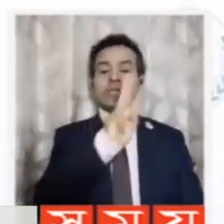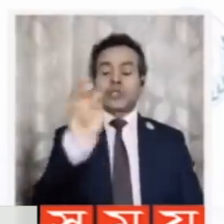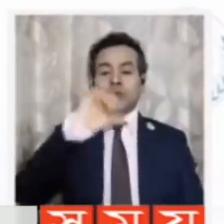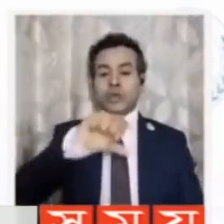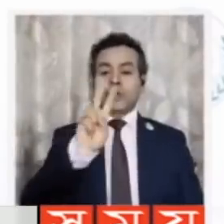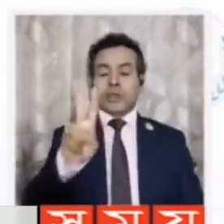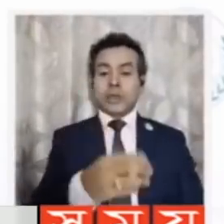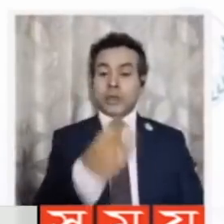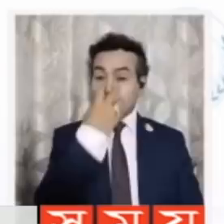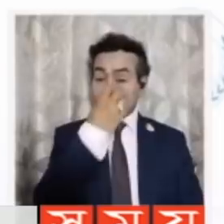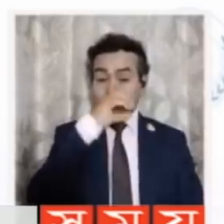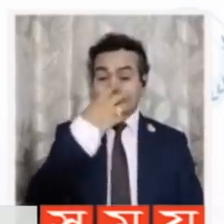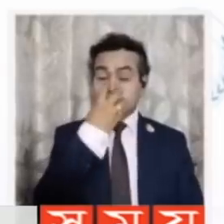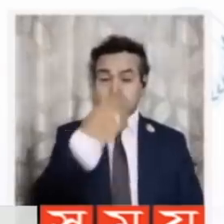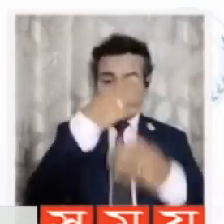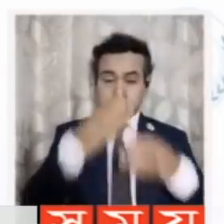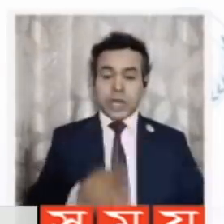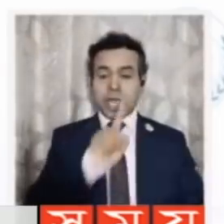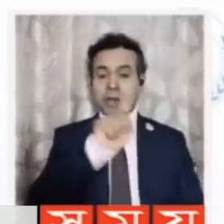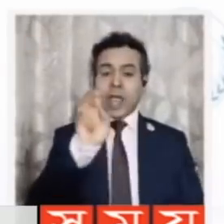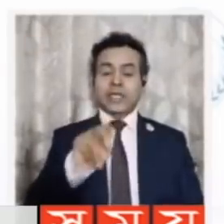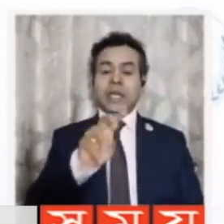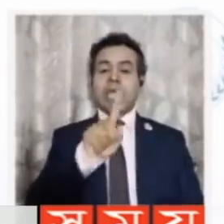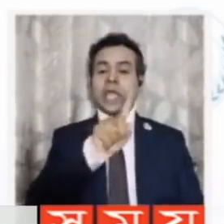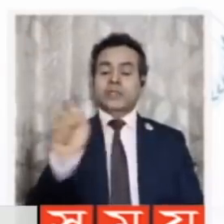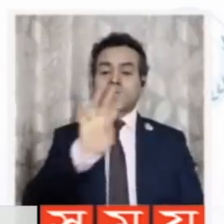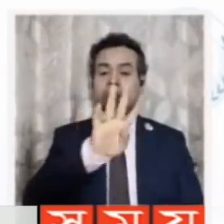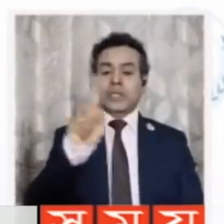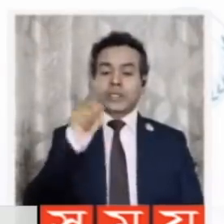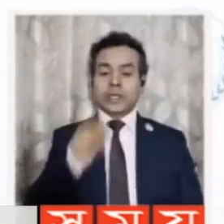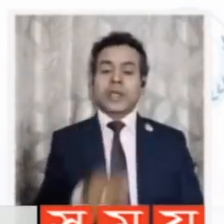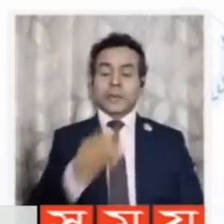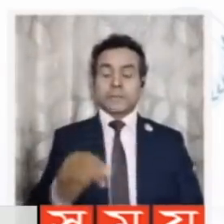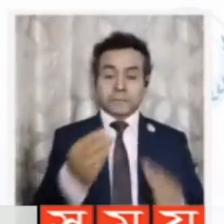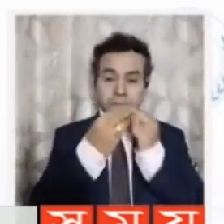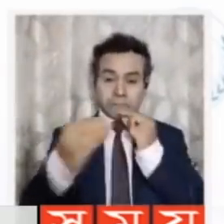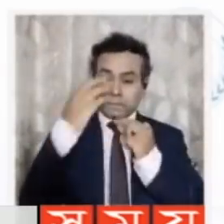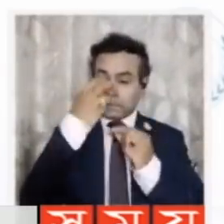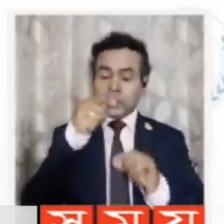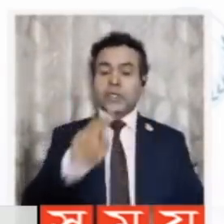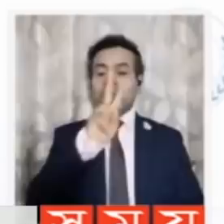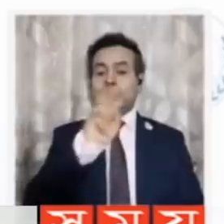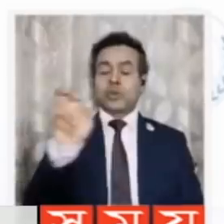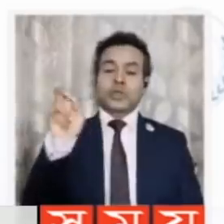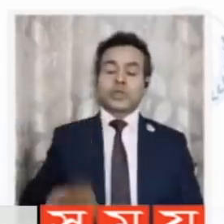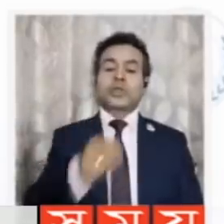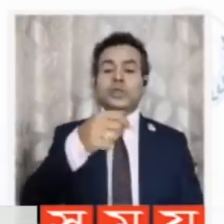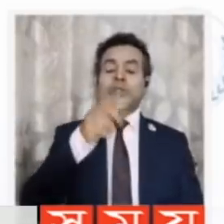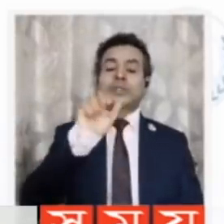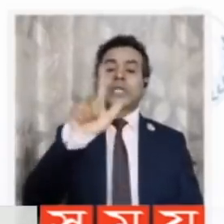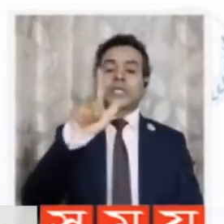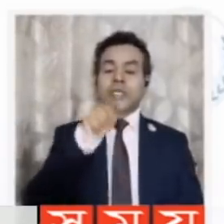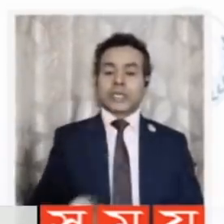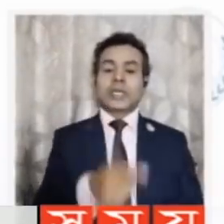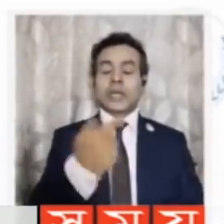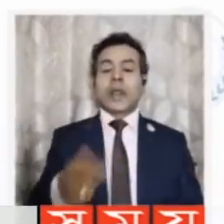সংখ্যা 11141টি, সারা দেশে হাই ফ্লো নেজাল ক্যানুলার সংখ্যা 207টি, সারা দেশে অক্সিজেন কনসেন্ট্রেটরের